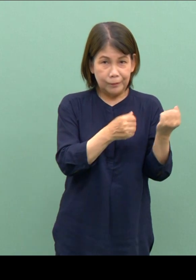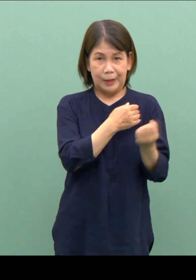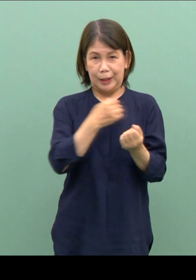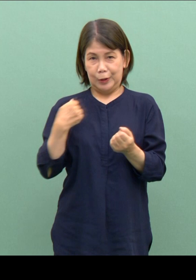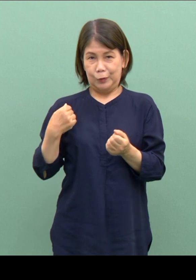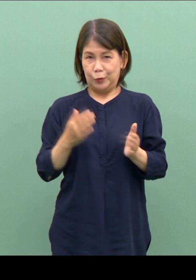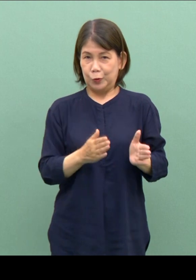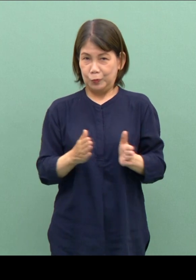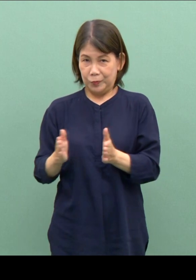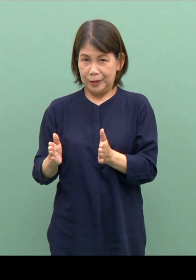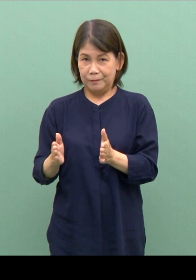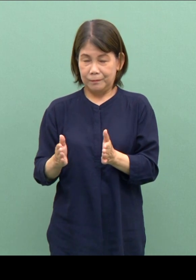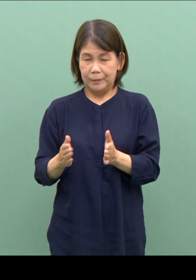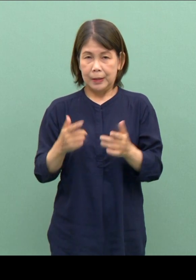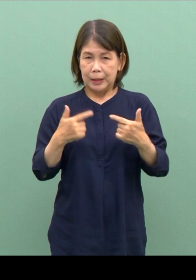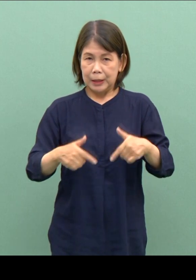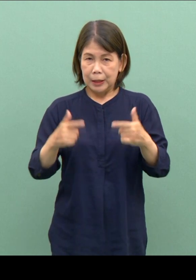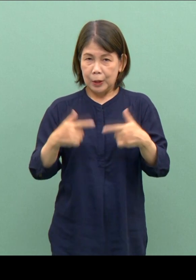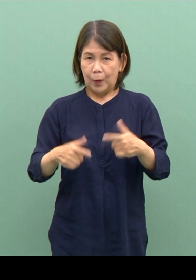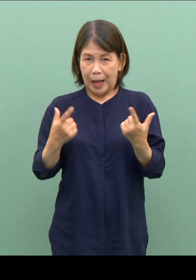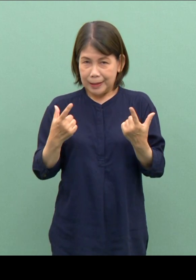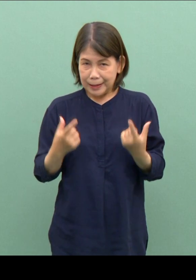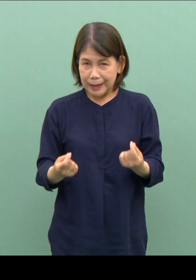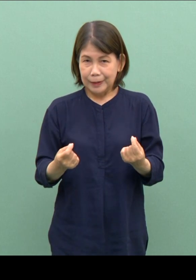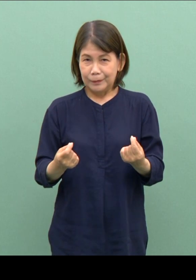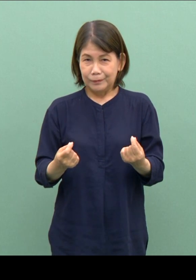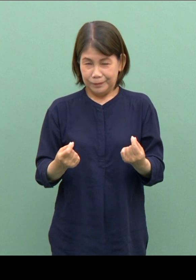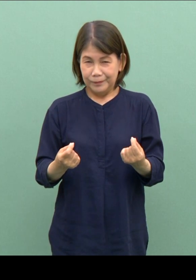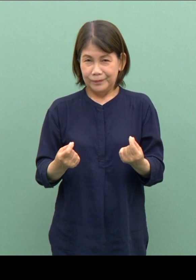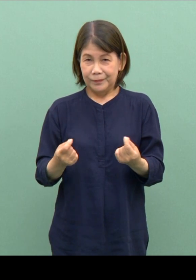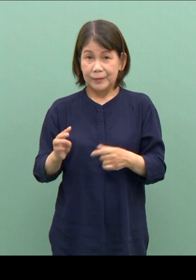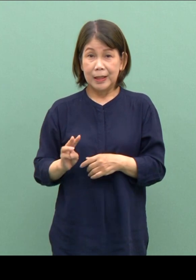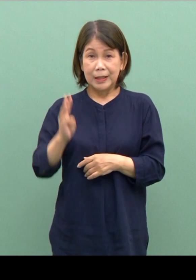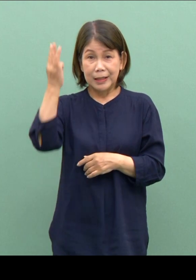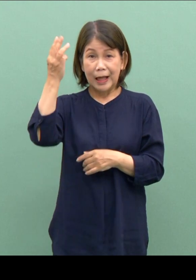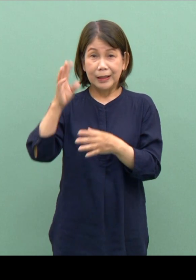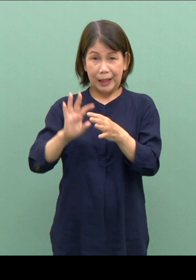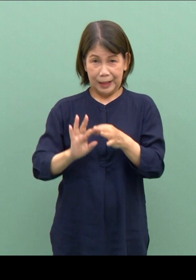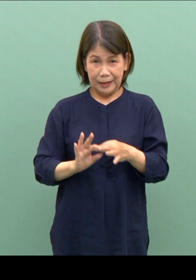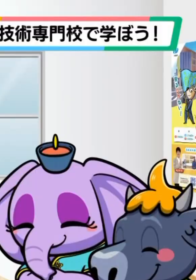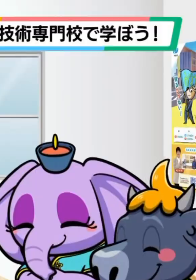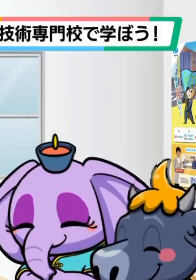ように、日頃からしっかり備えておこう。 しかだけに。